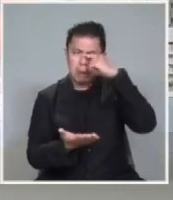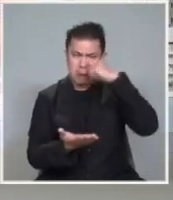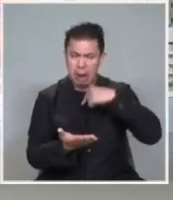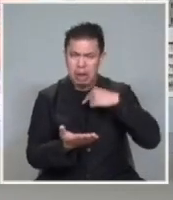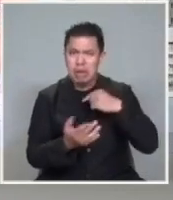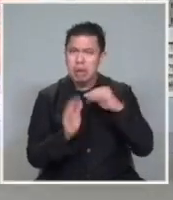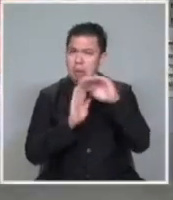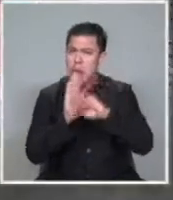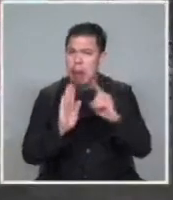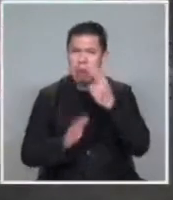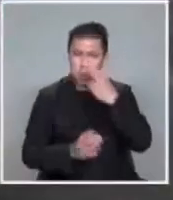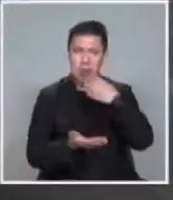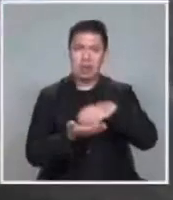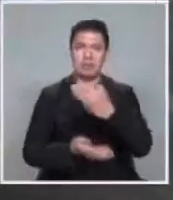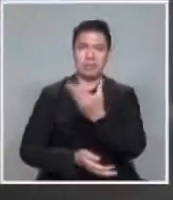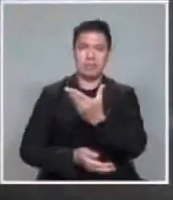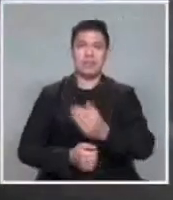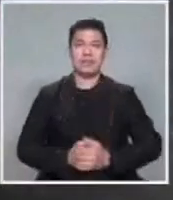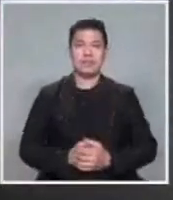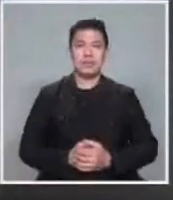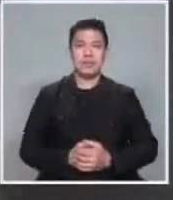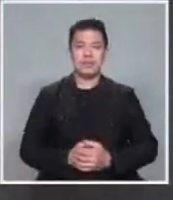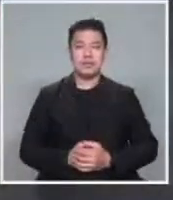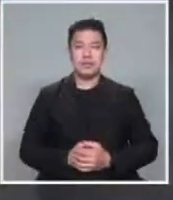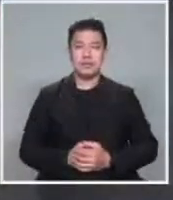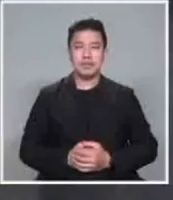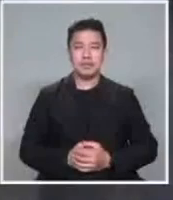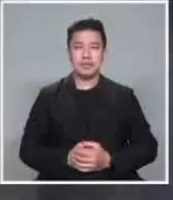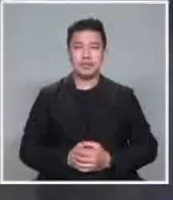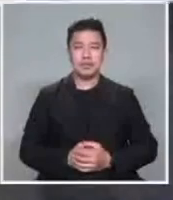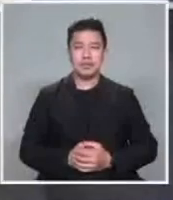ารุณีค่ะ เชิญเลยครับ